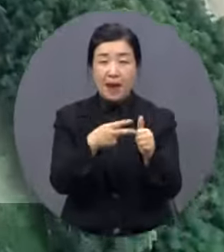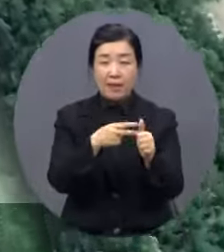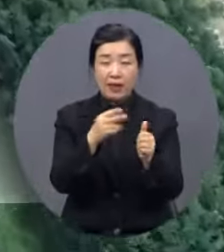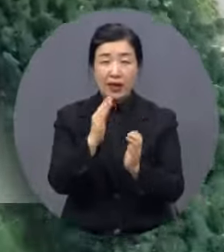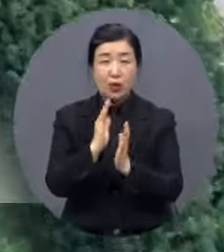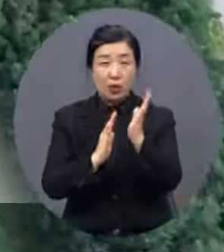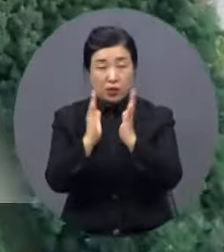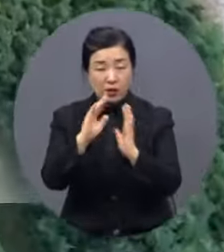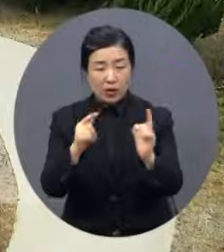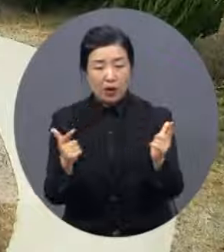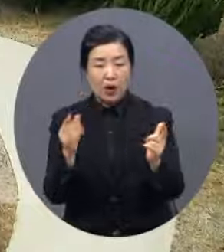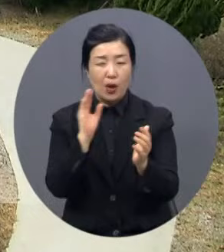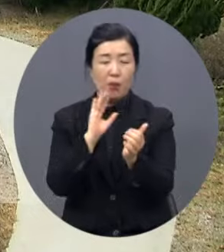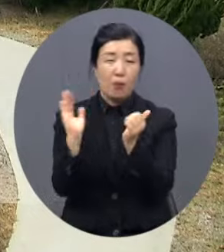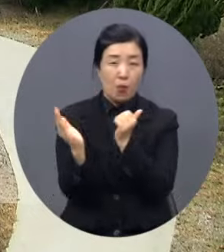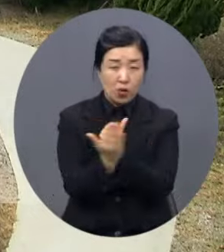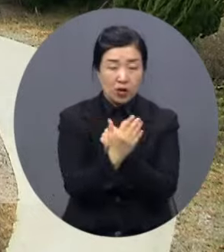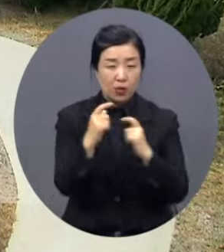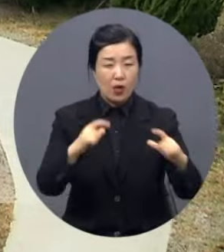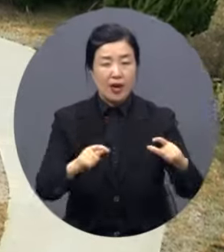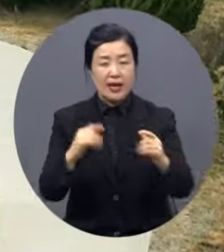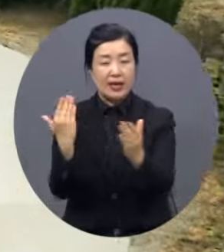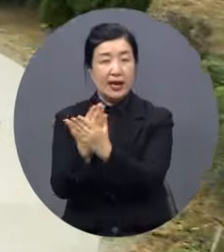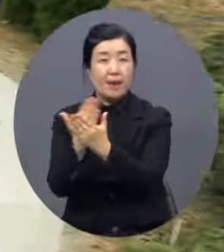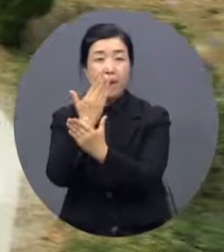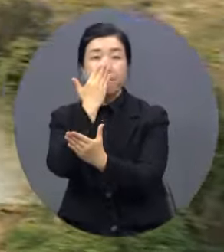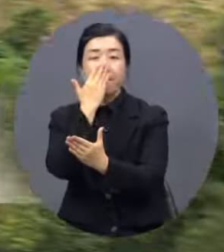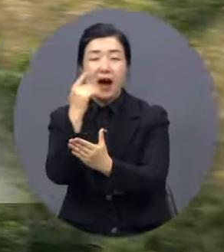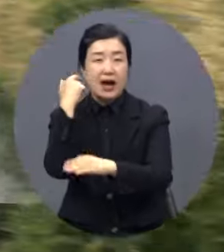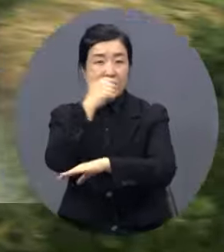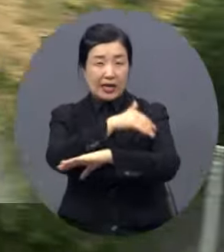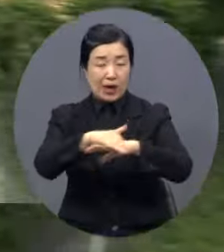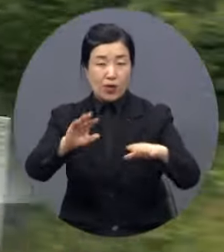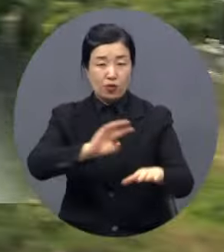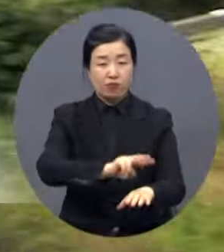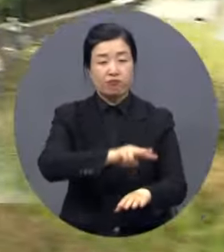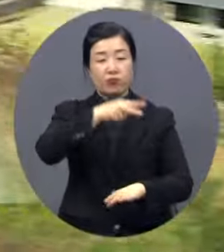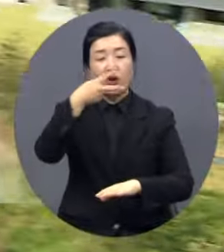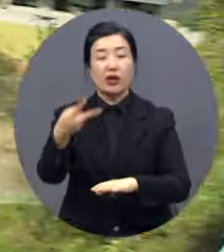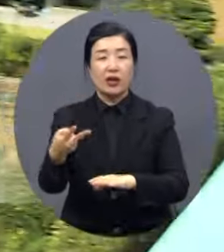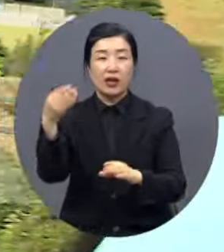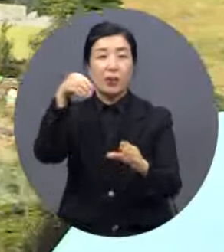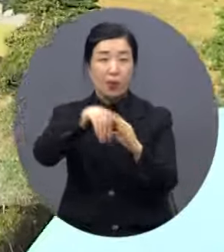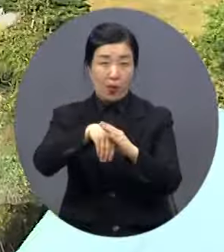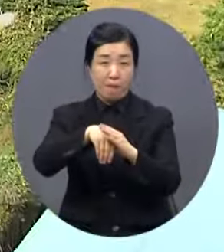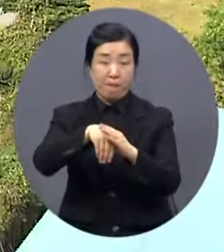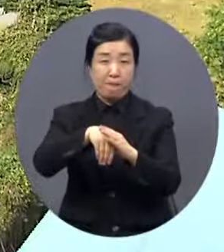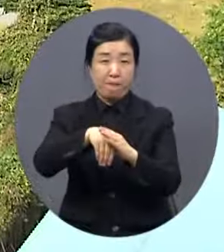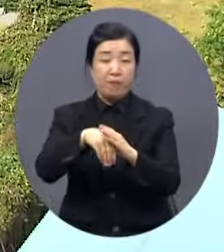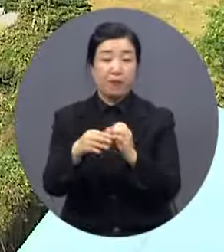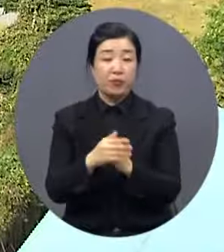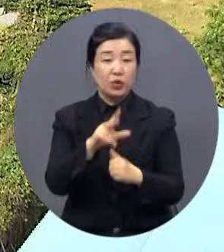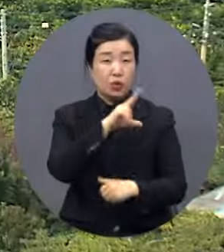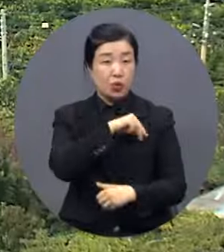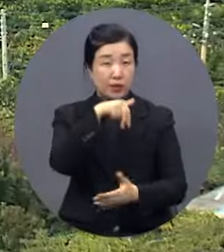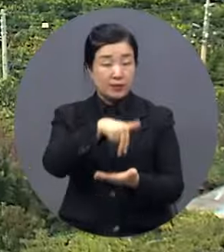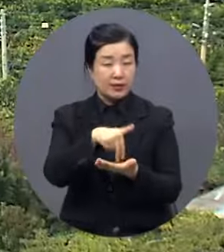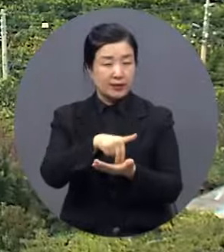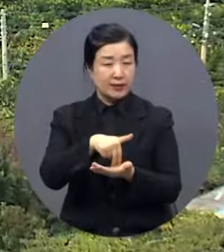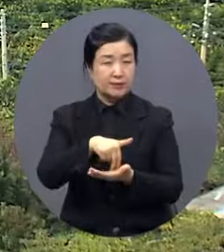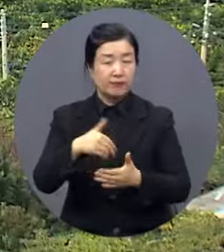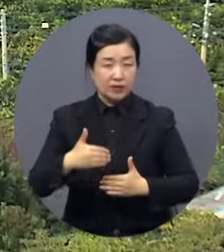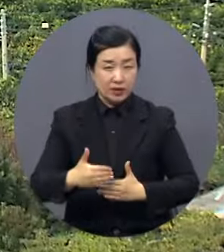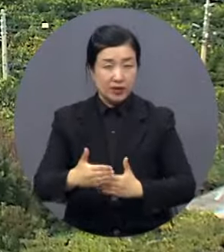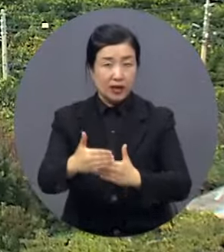모체를 보전 관리 지역에서 개발이 가능한 획 관리지역으로 변경하는 내용도 포함되는데 도회 의견 청치